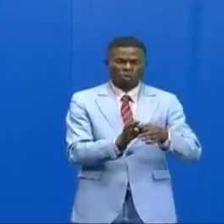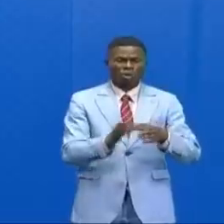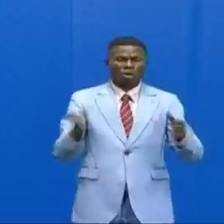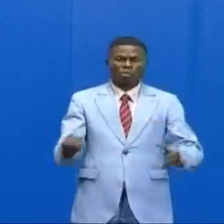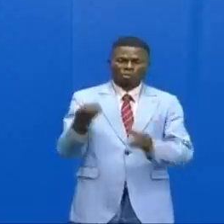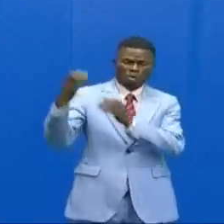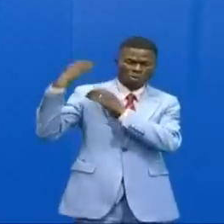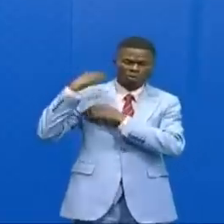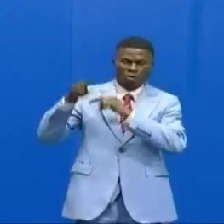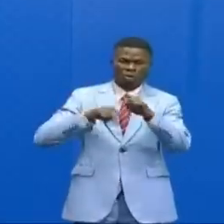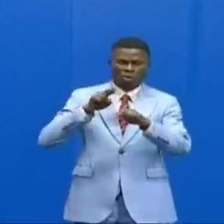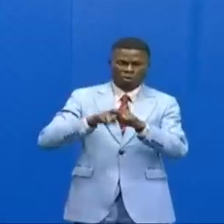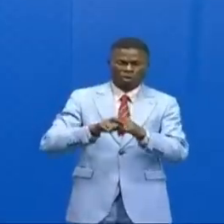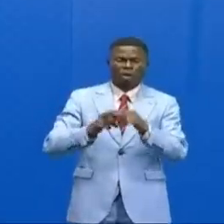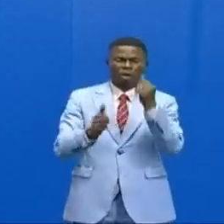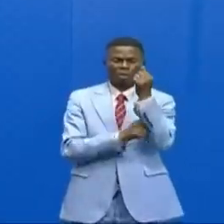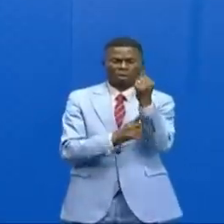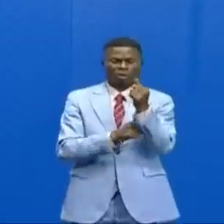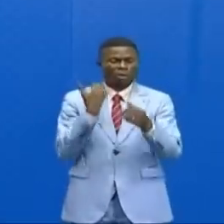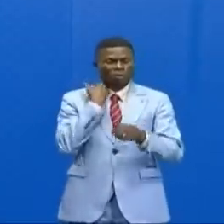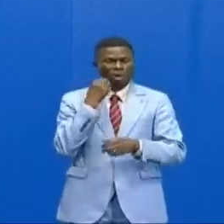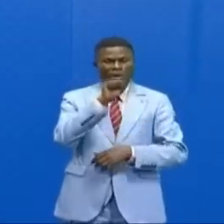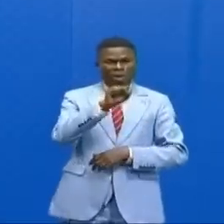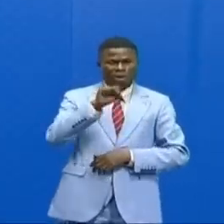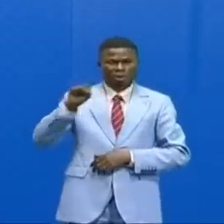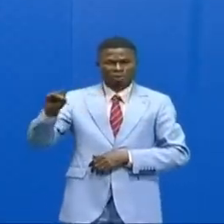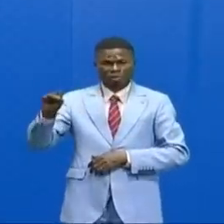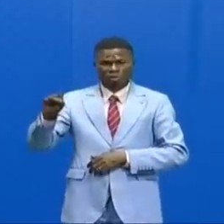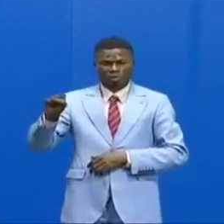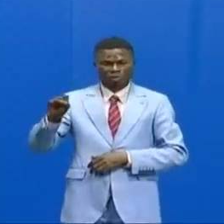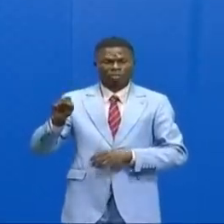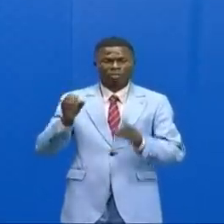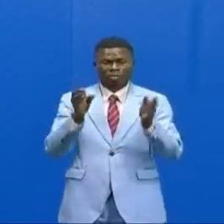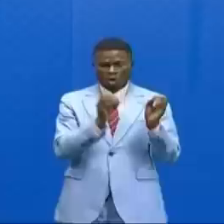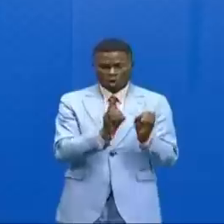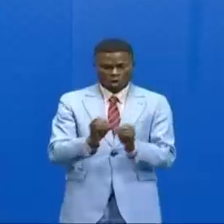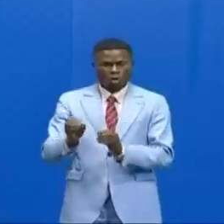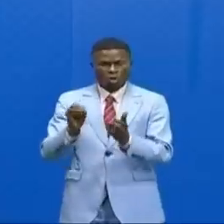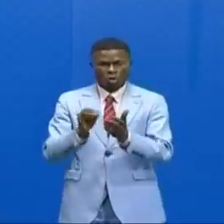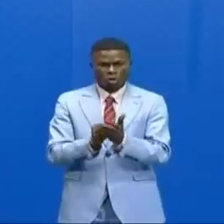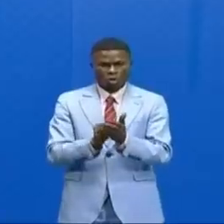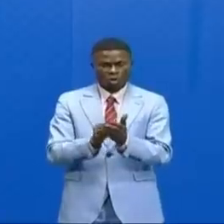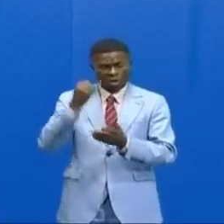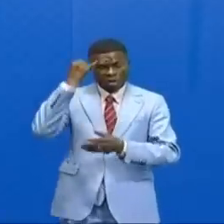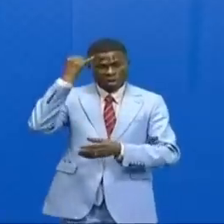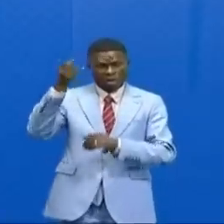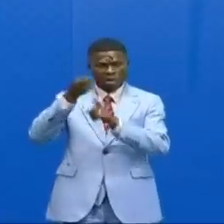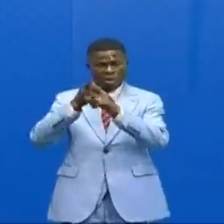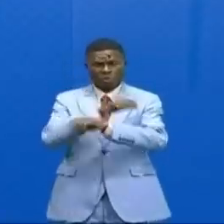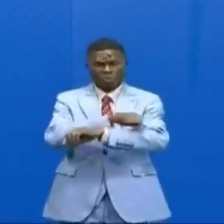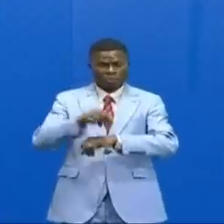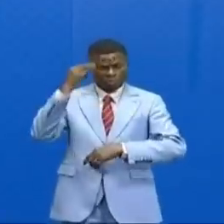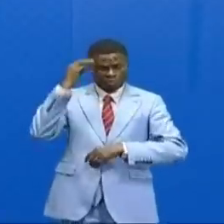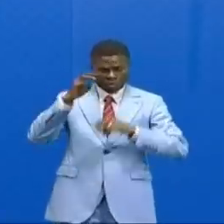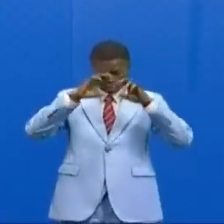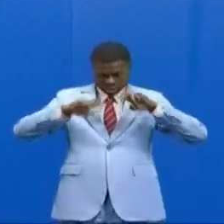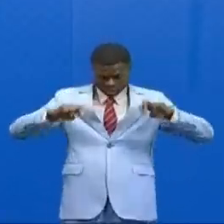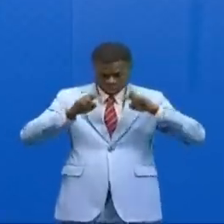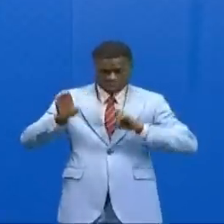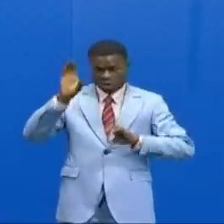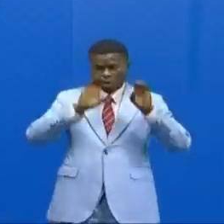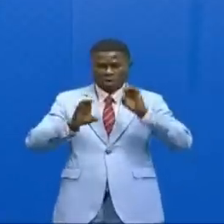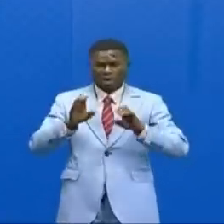charge nationale de la drépanocytose. Il sera procédé à cet effet sous l'initiative du ministère de la Recherche scientifique et